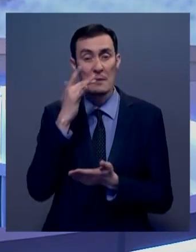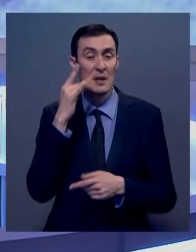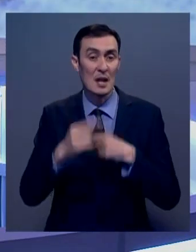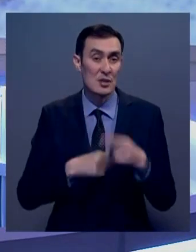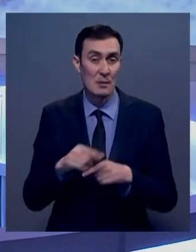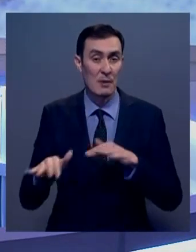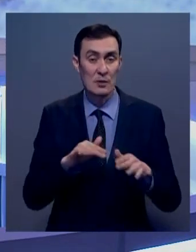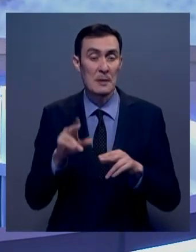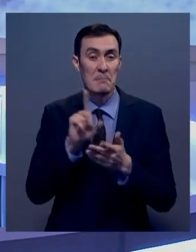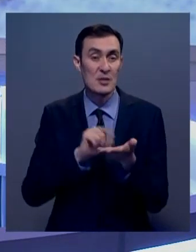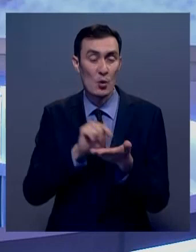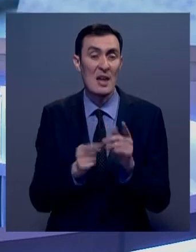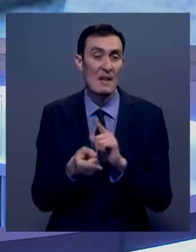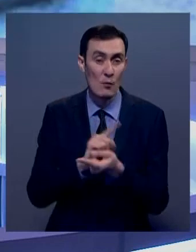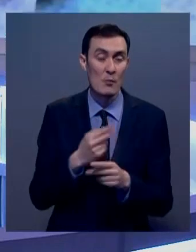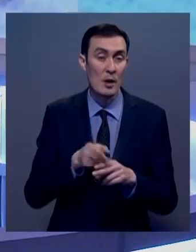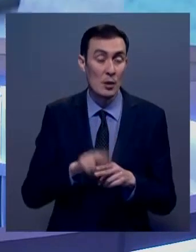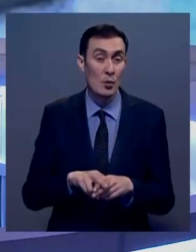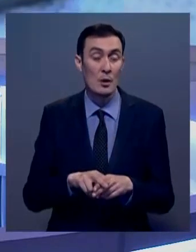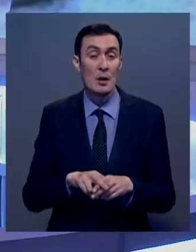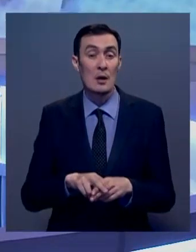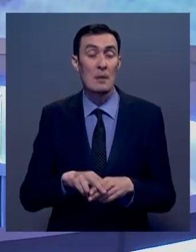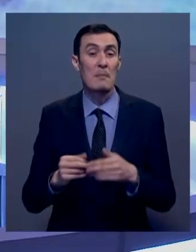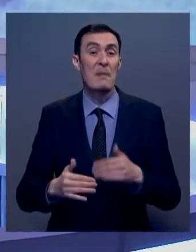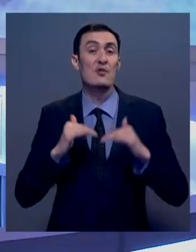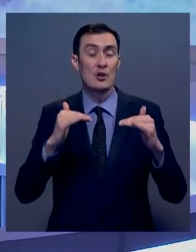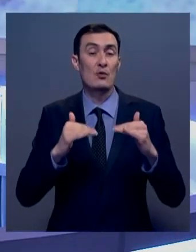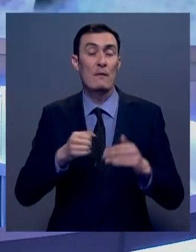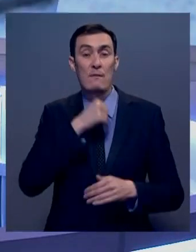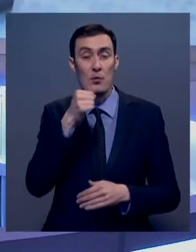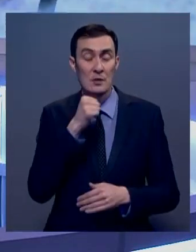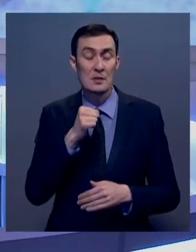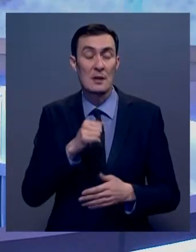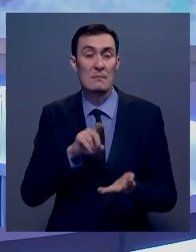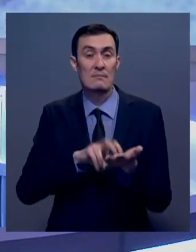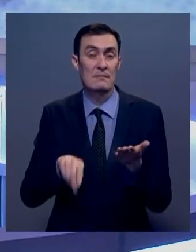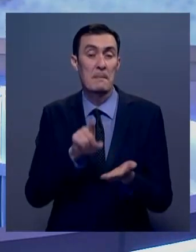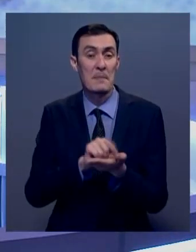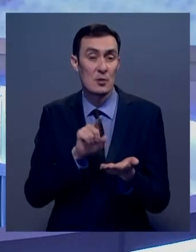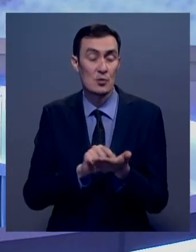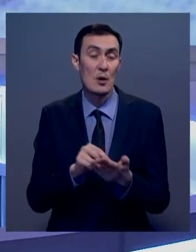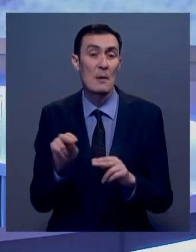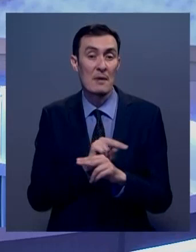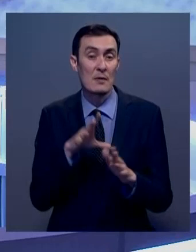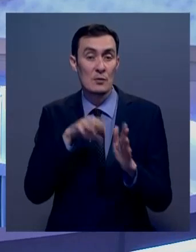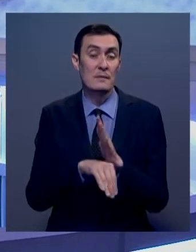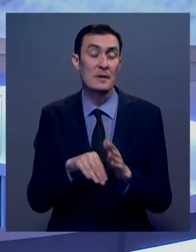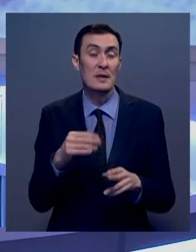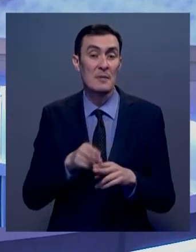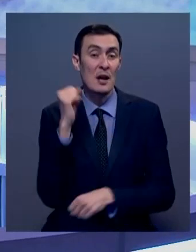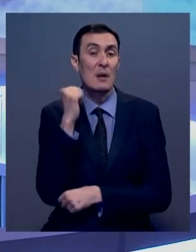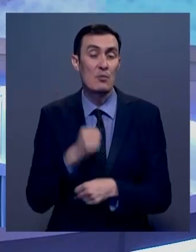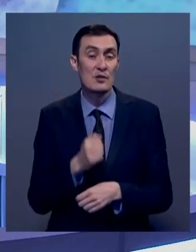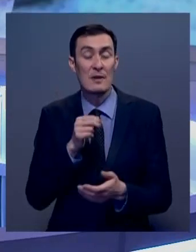периодически проводятся пенсионные реформы, которые, как правило, повышают возраст ухода на заслуженный отдых. Недавние поправки коснулись как раз